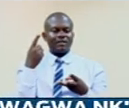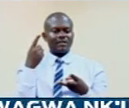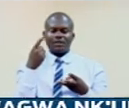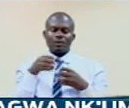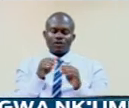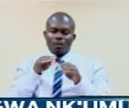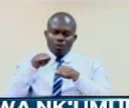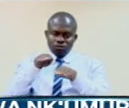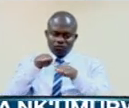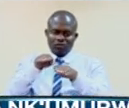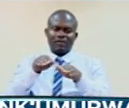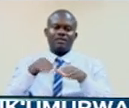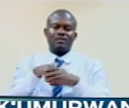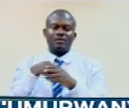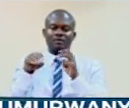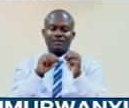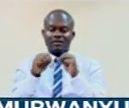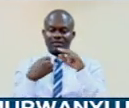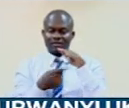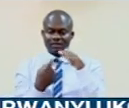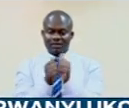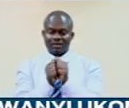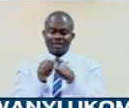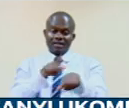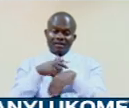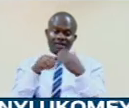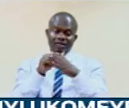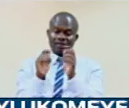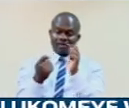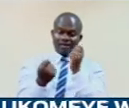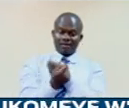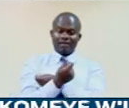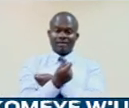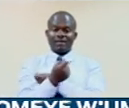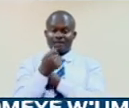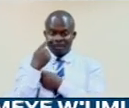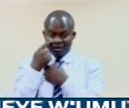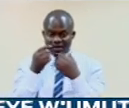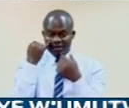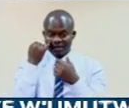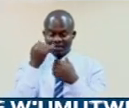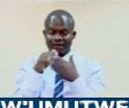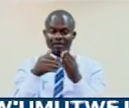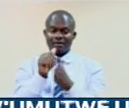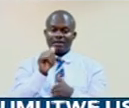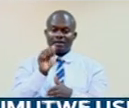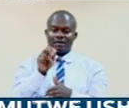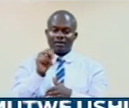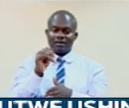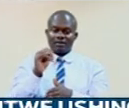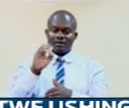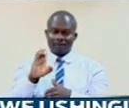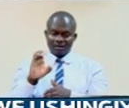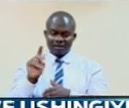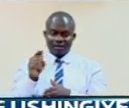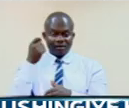offensive nazo ufite ugomba kugera situation. Igihe twahinduriye deja twahise duhindura kugira turebe ko Yannick yadufasha, ariko